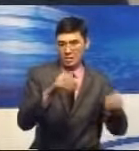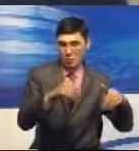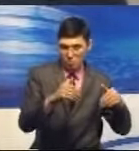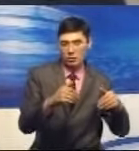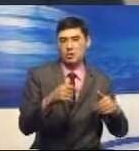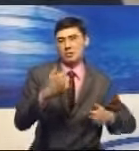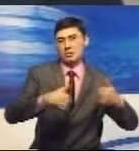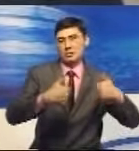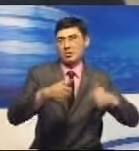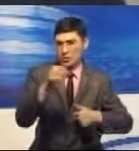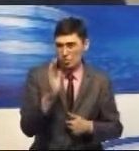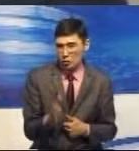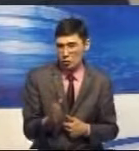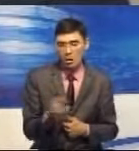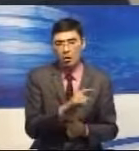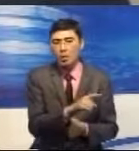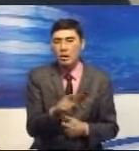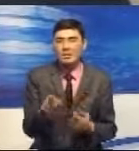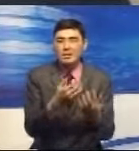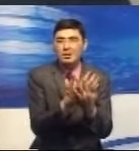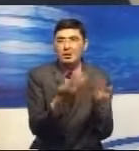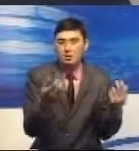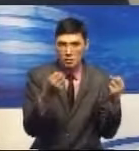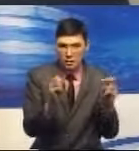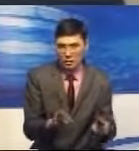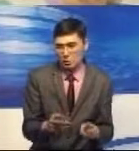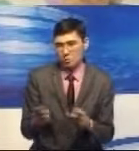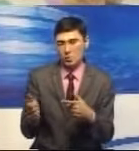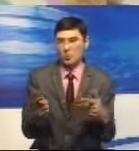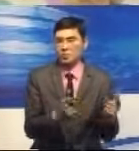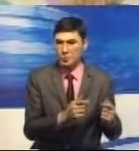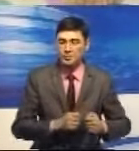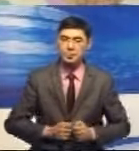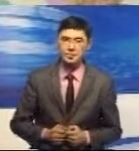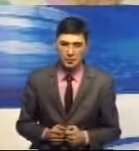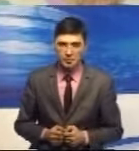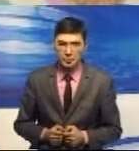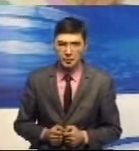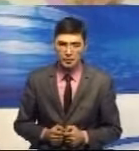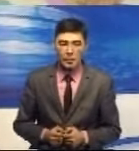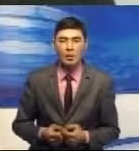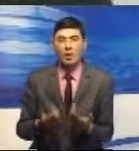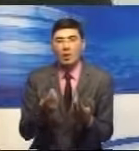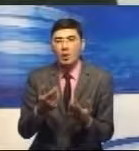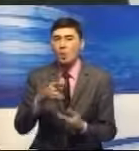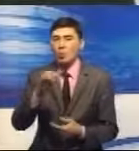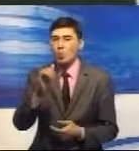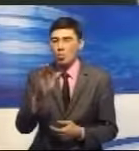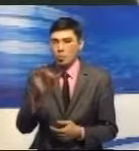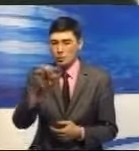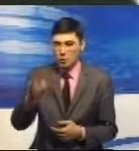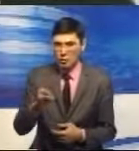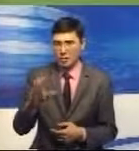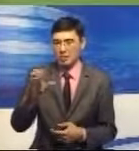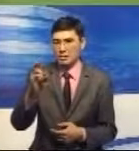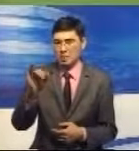қосады. Оқу орны саңғырлы мамандарды даярлап жатыр. Шараны ұйымдастырушылардың пікірінше, World Skills қозғалысына